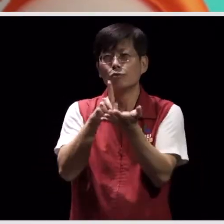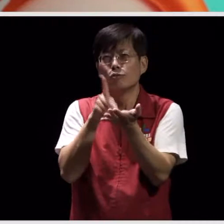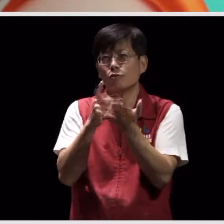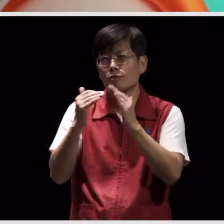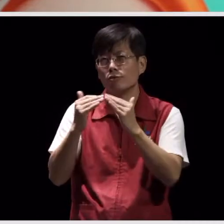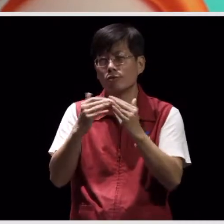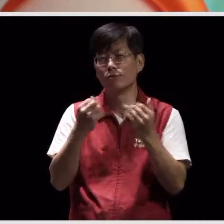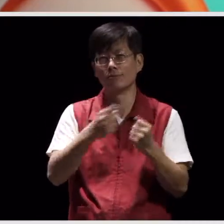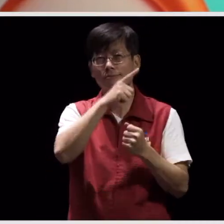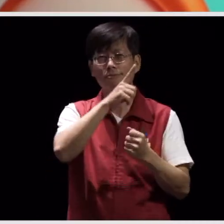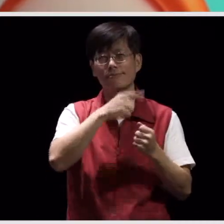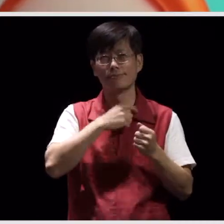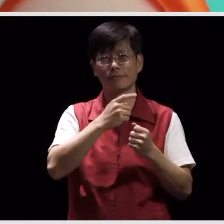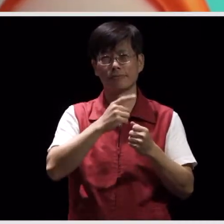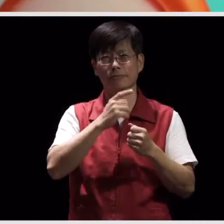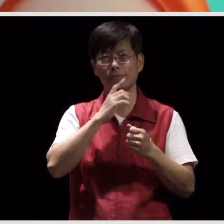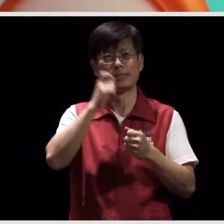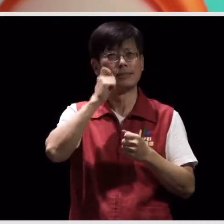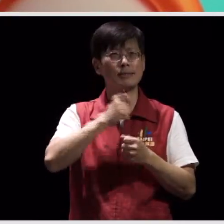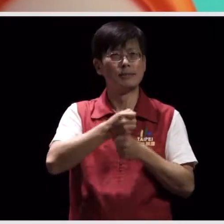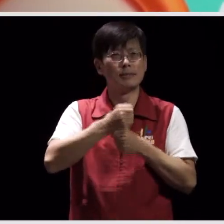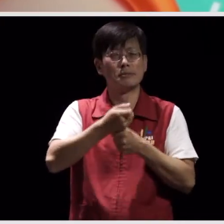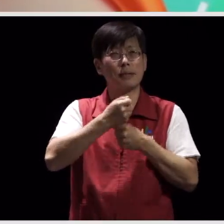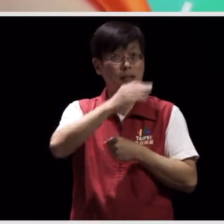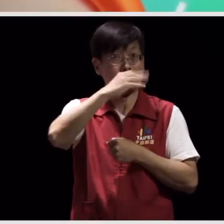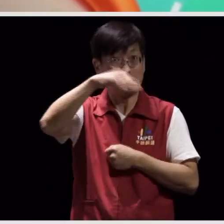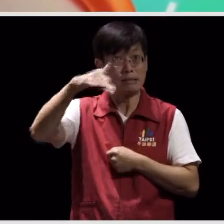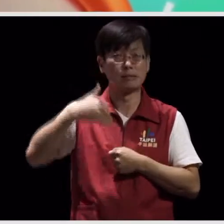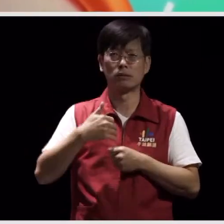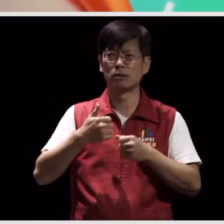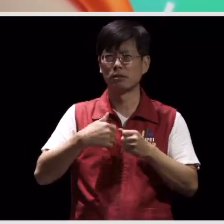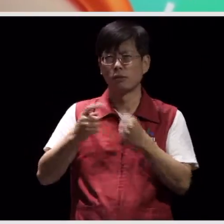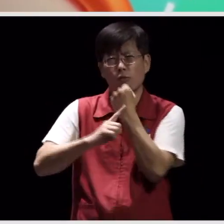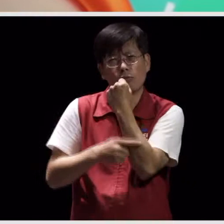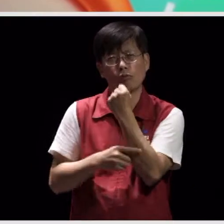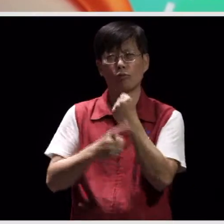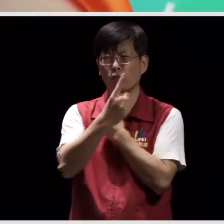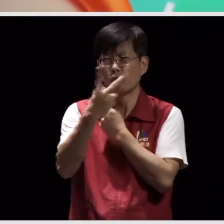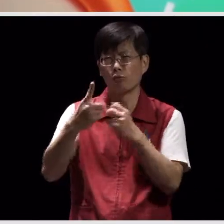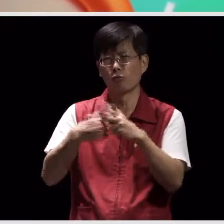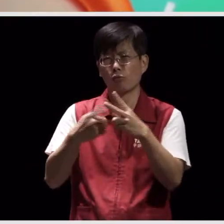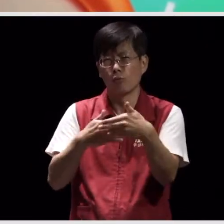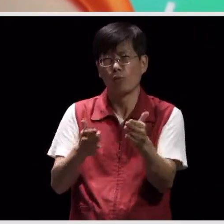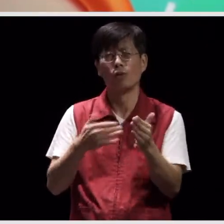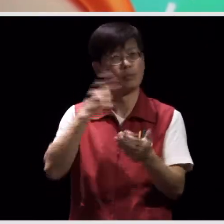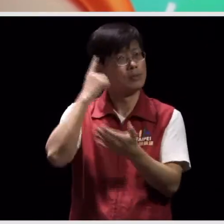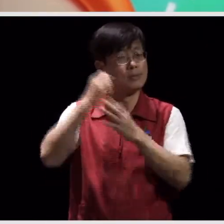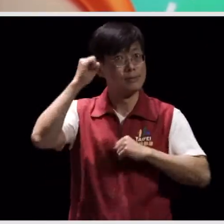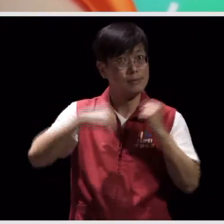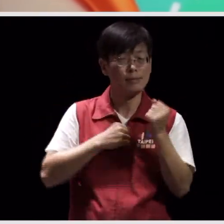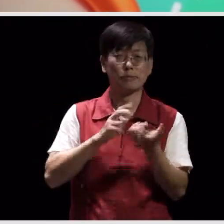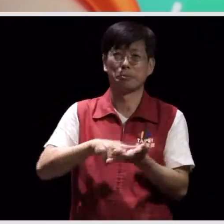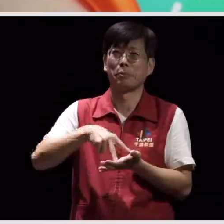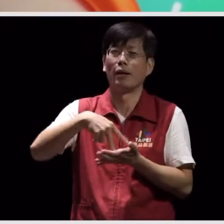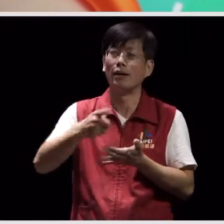对，靠近喜马拉雅山，住了大概那个房间大概一两三平大左右而已，然后每天就这样早上起来，然